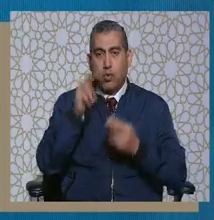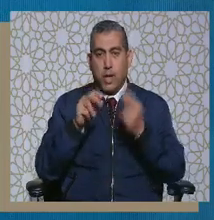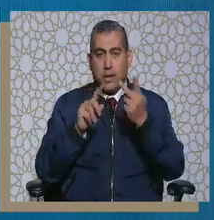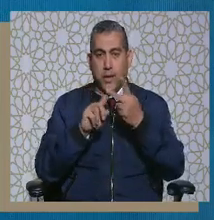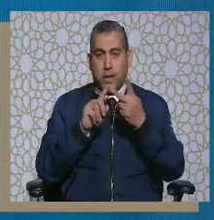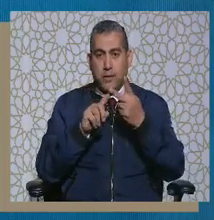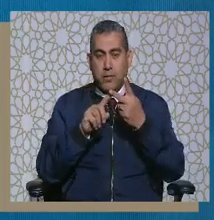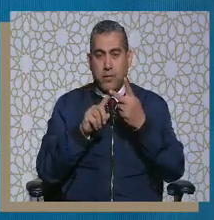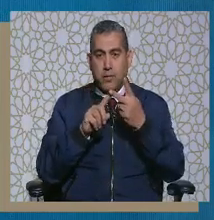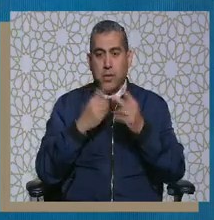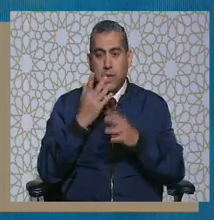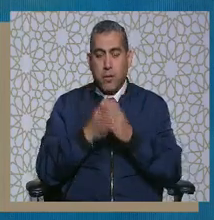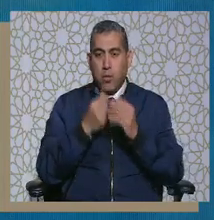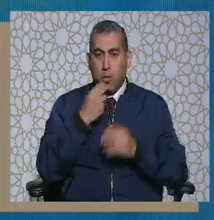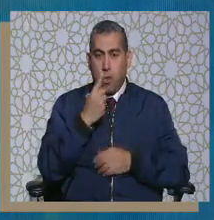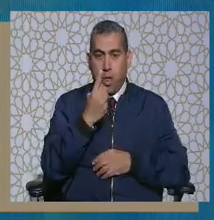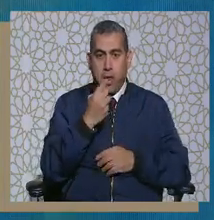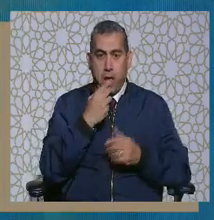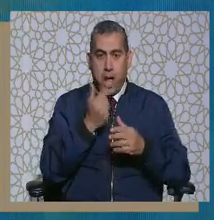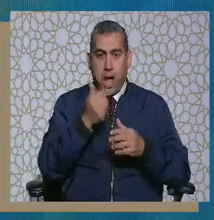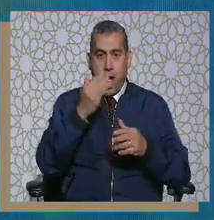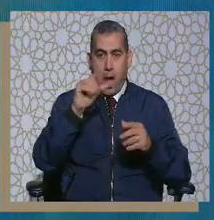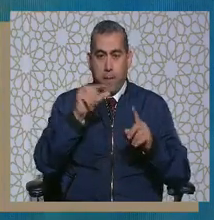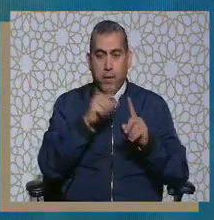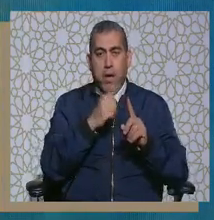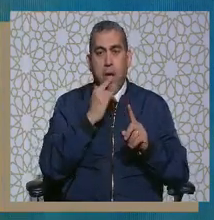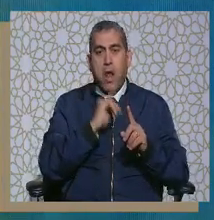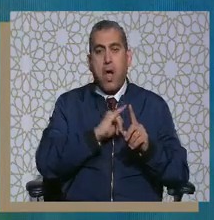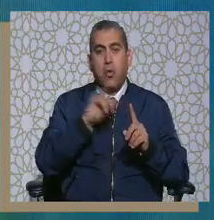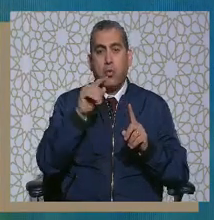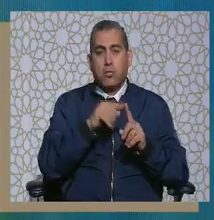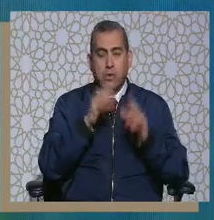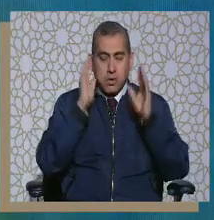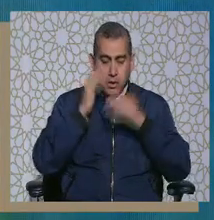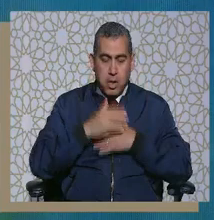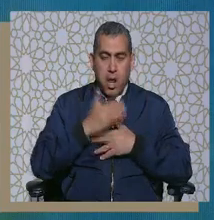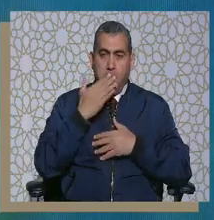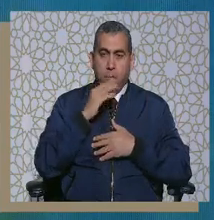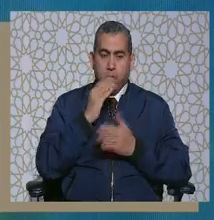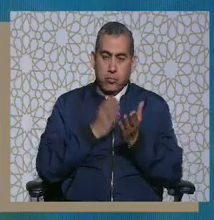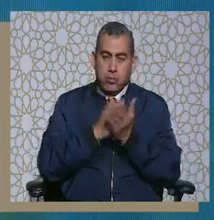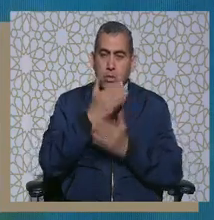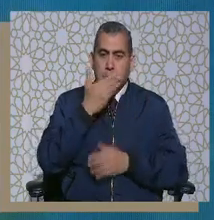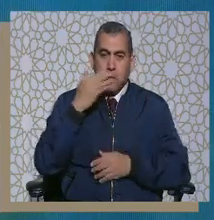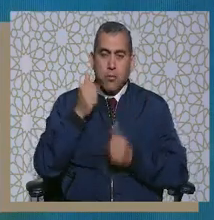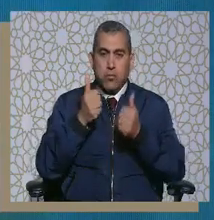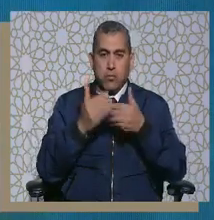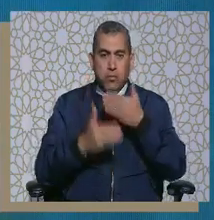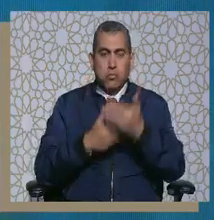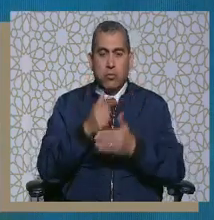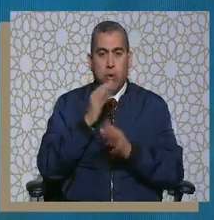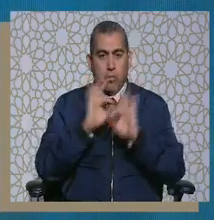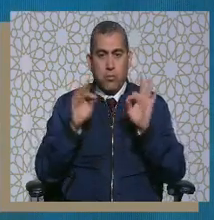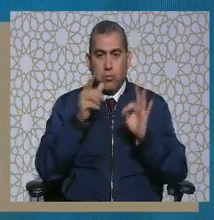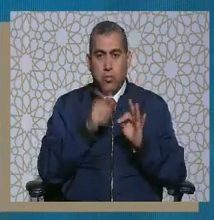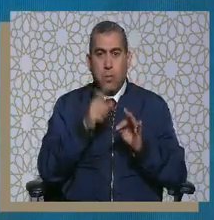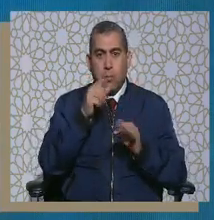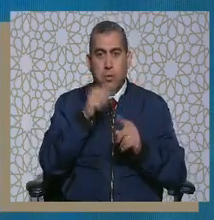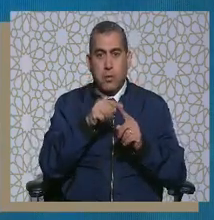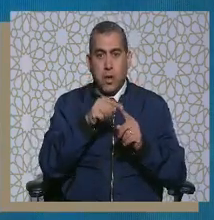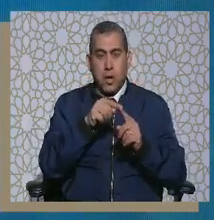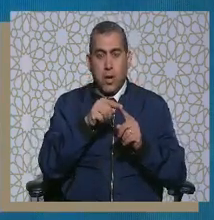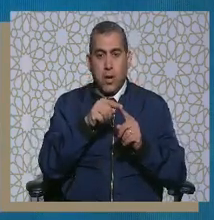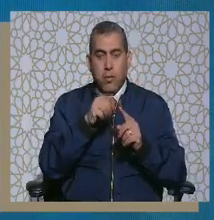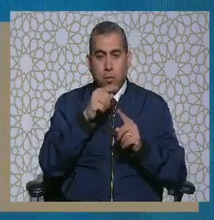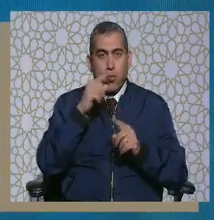معيا معايا ابني احمد اه على طول دايما هو بيصلي الحمد لله وبيصور وكويس وكل حاجه انما هو دايما عنده